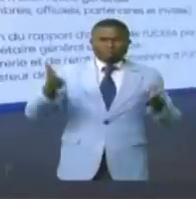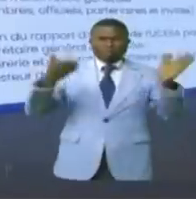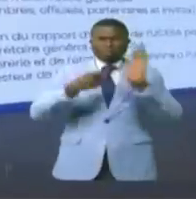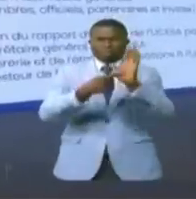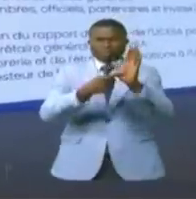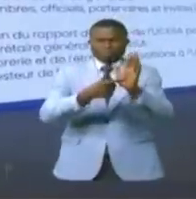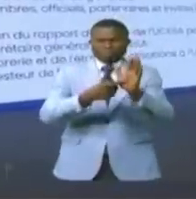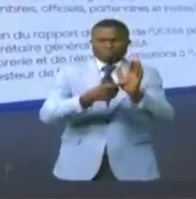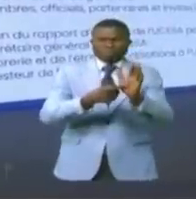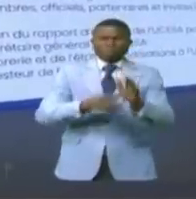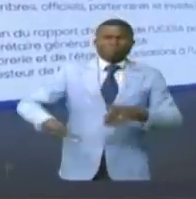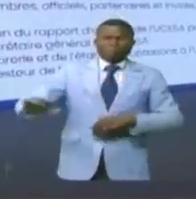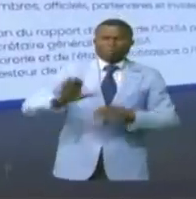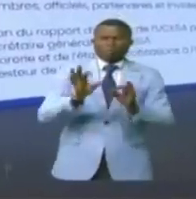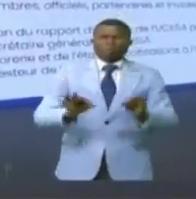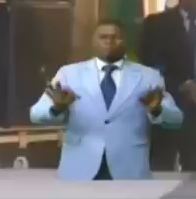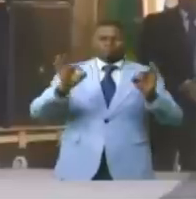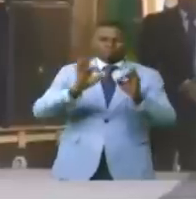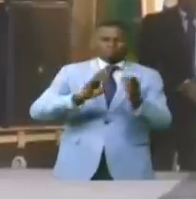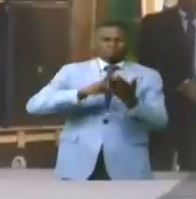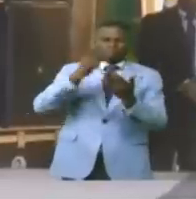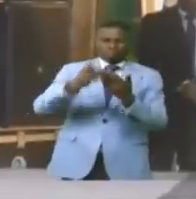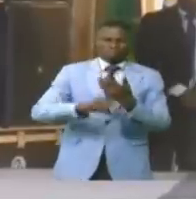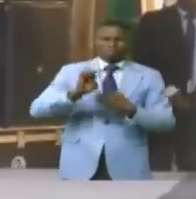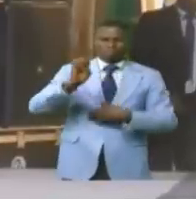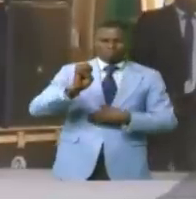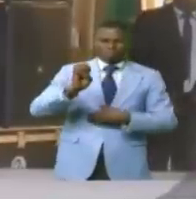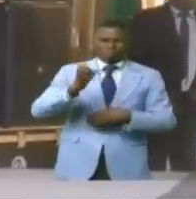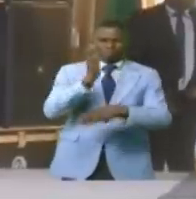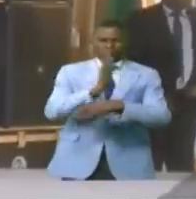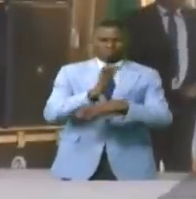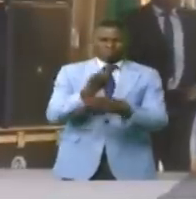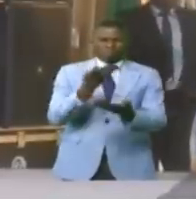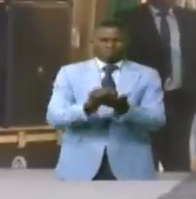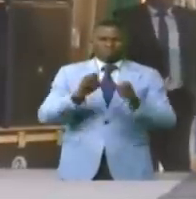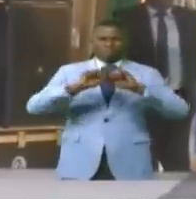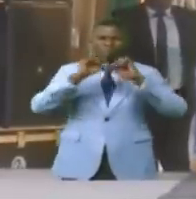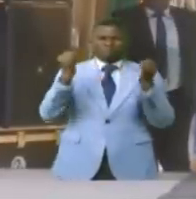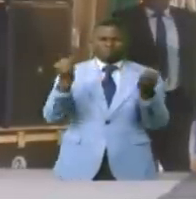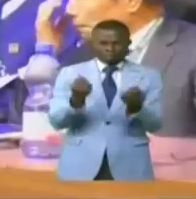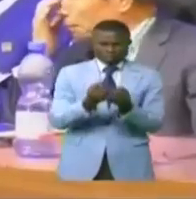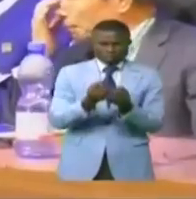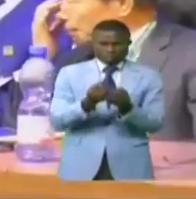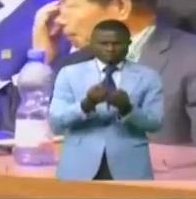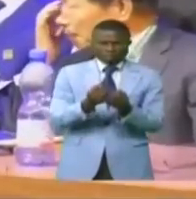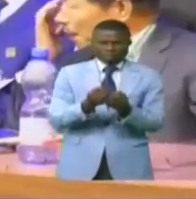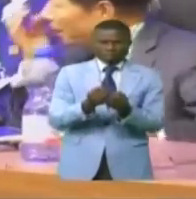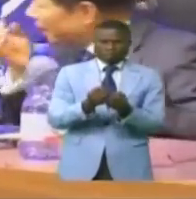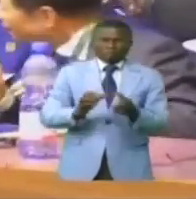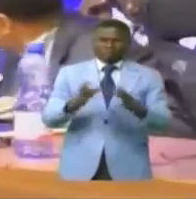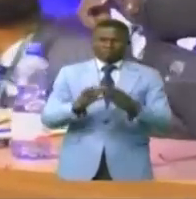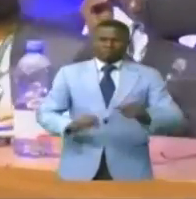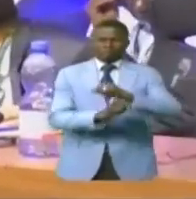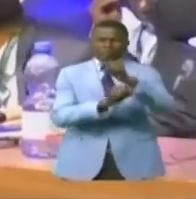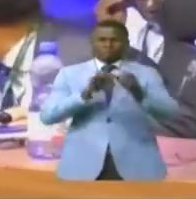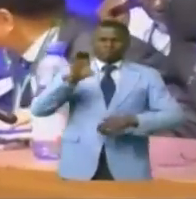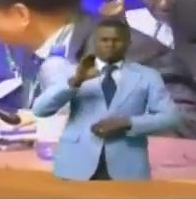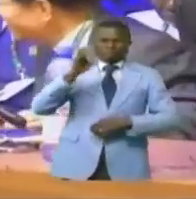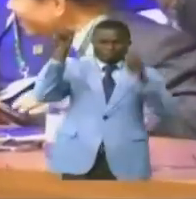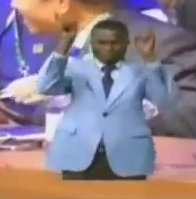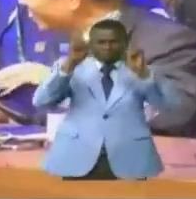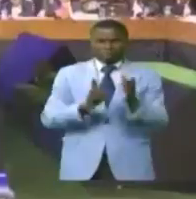un plaidoyer pays élaboré par l'UCSA et les conseils économiques et sociaux avec l'appui de la Banque africaine de